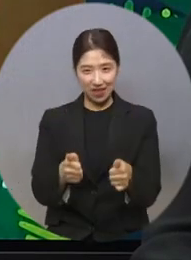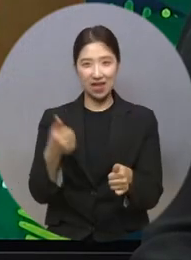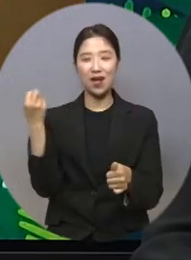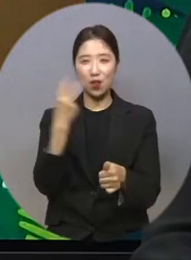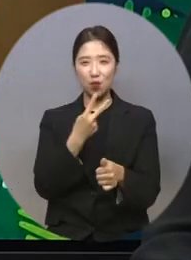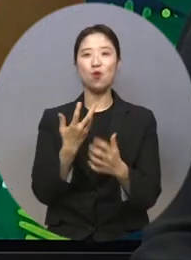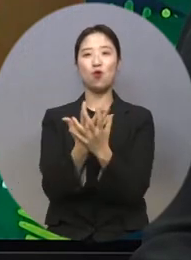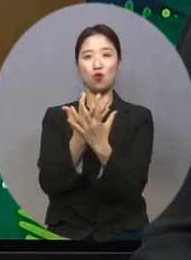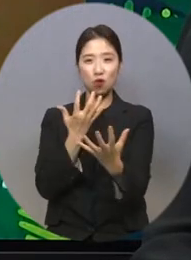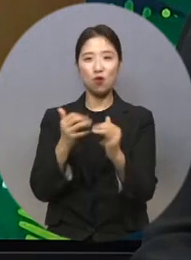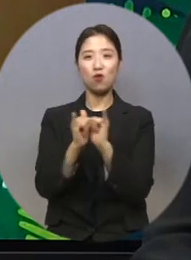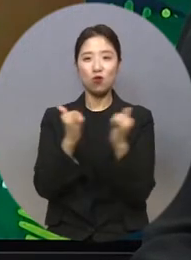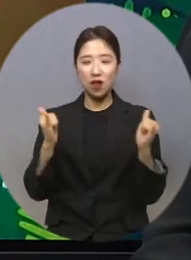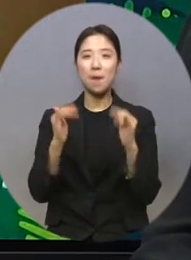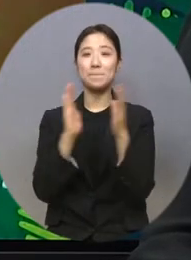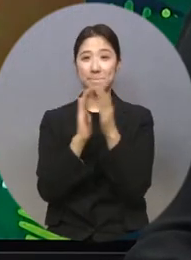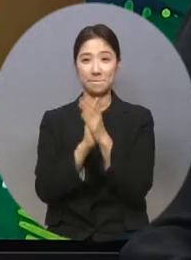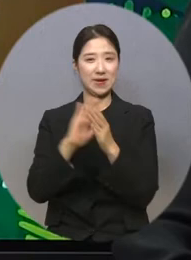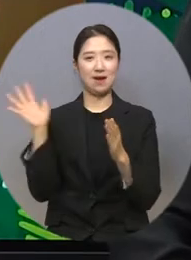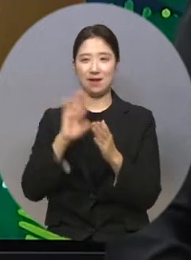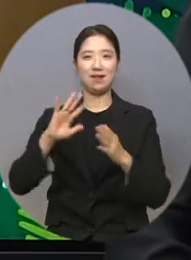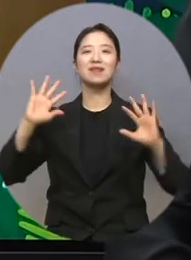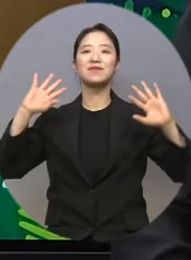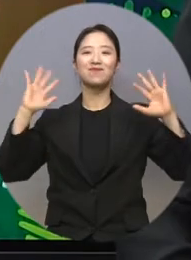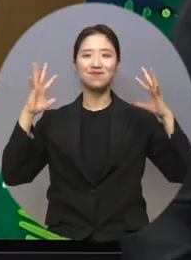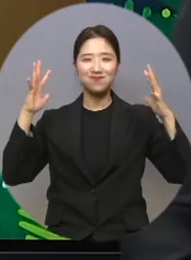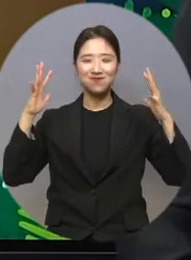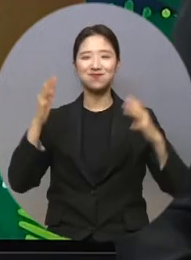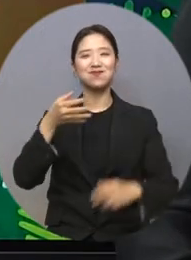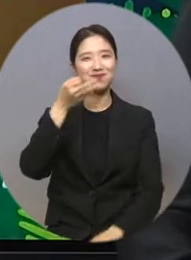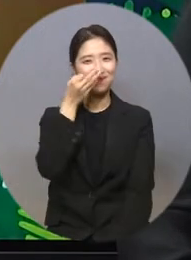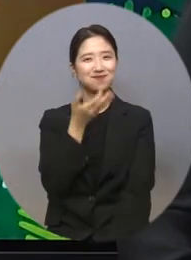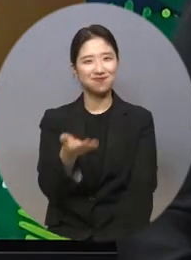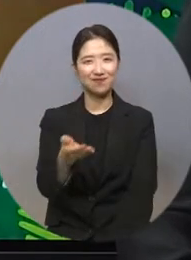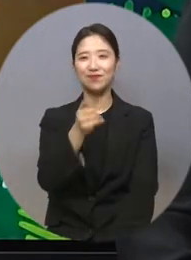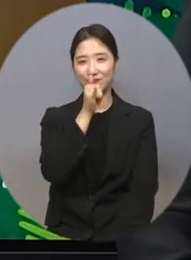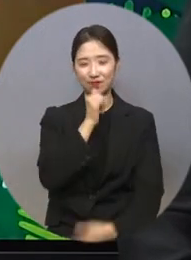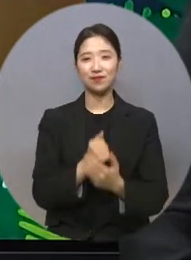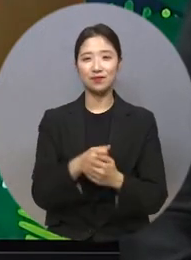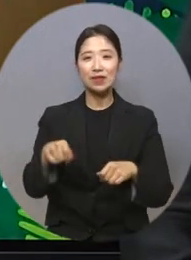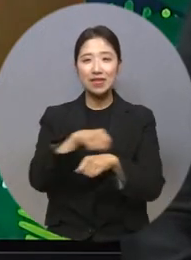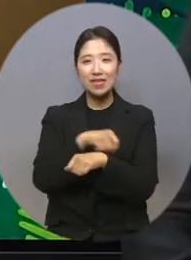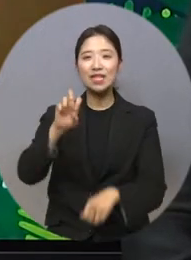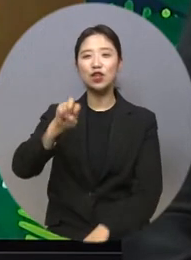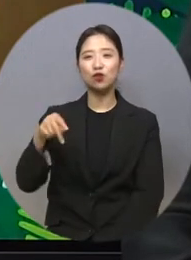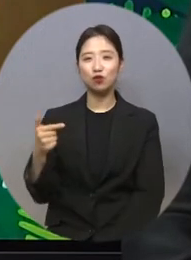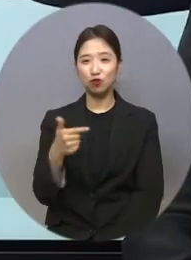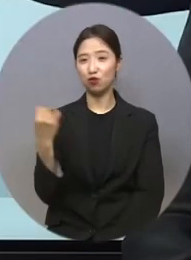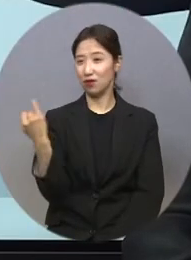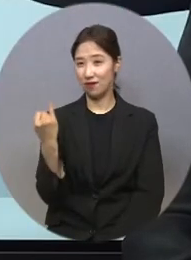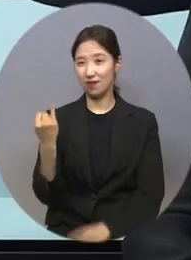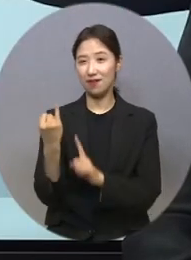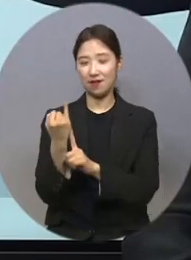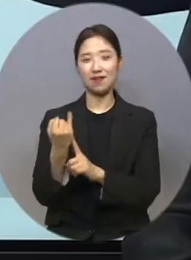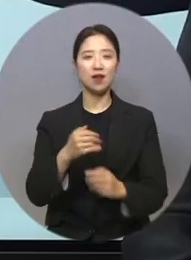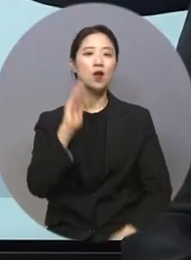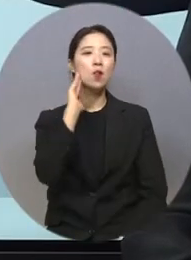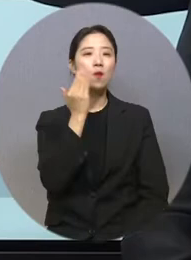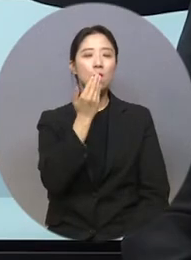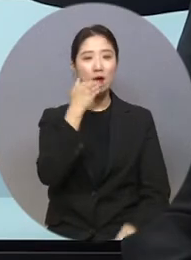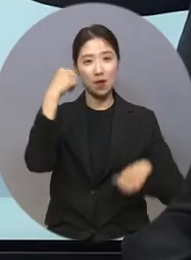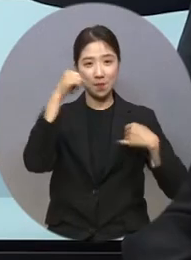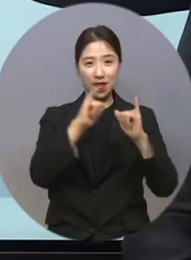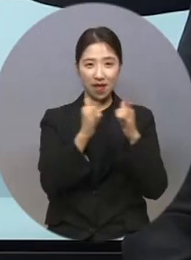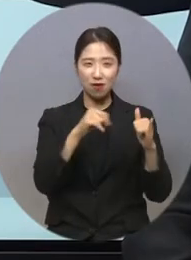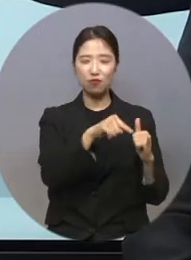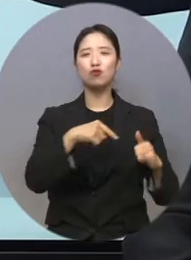해주는 장면이 전 세계에 중계가 됐었습니다. 특히 우리 윤여정 배우는 그 농인 배우의 수상 소감